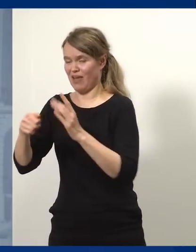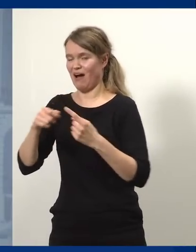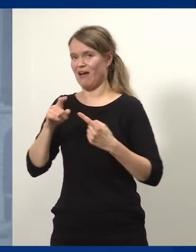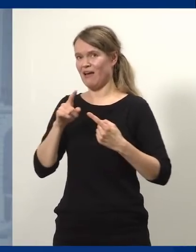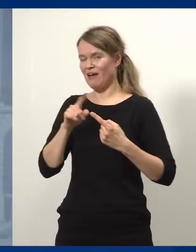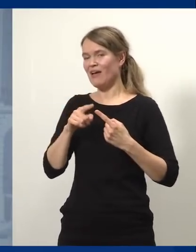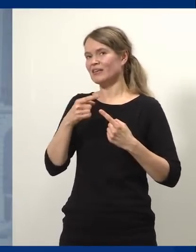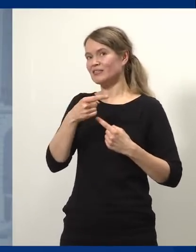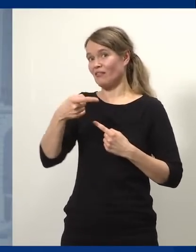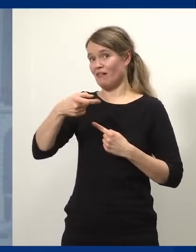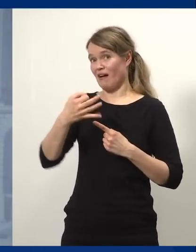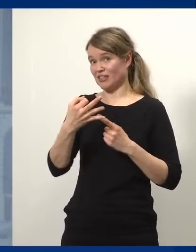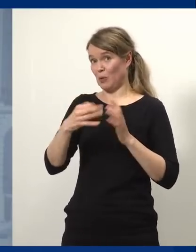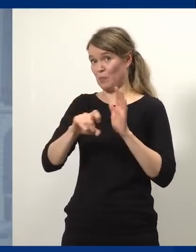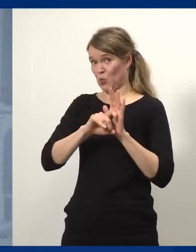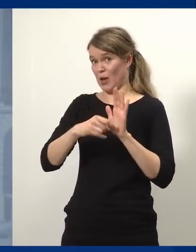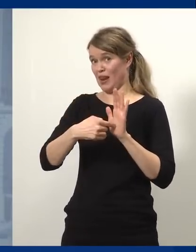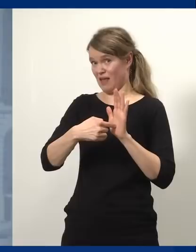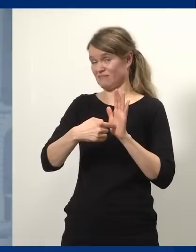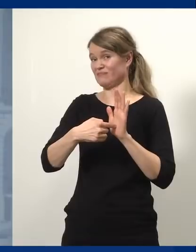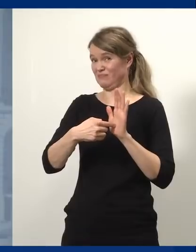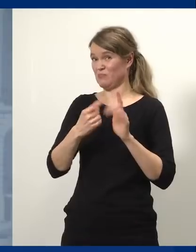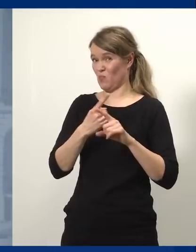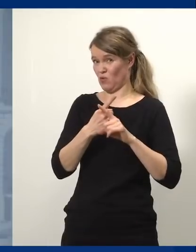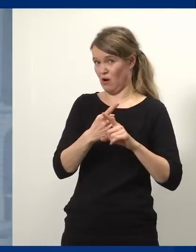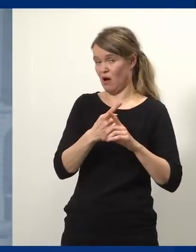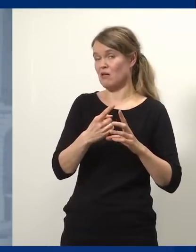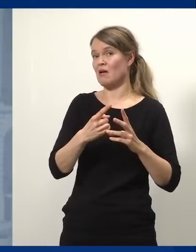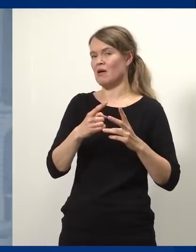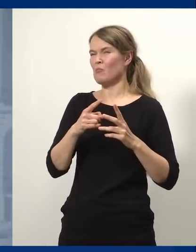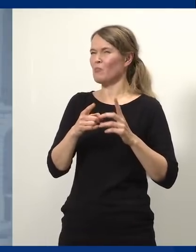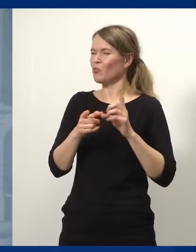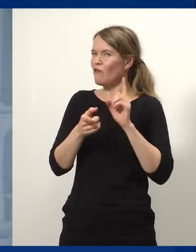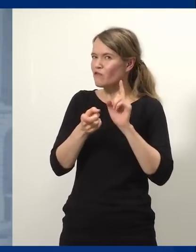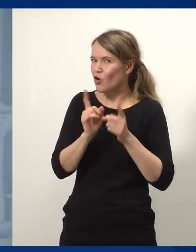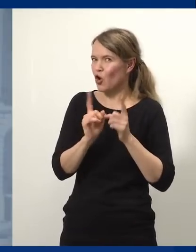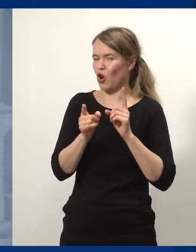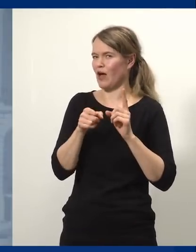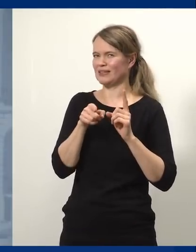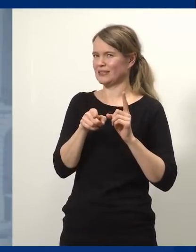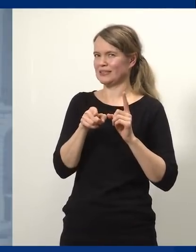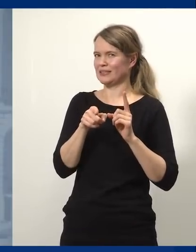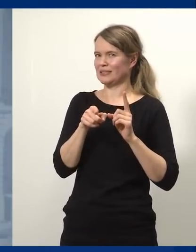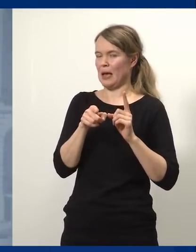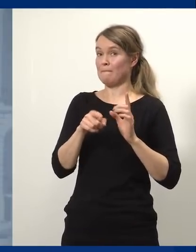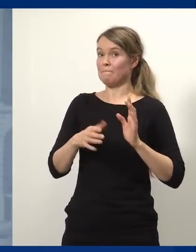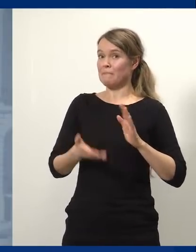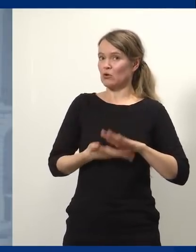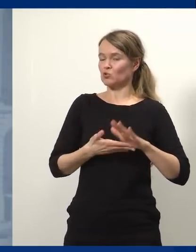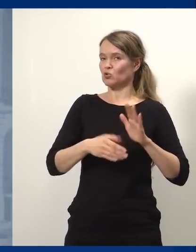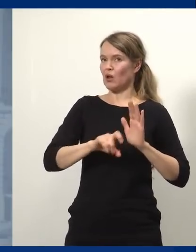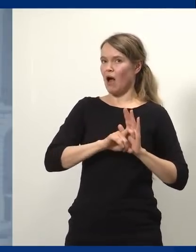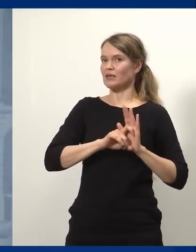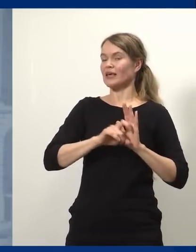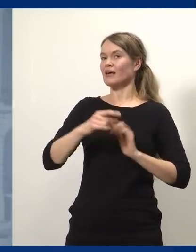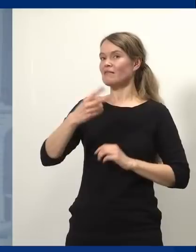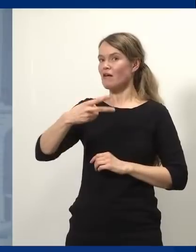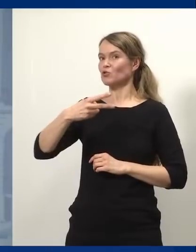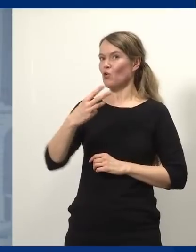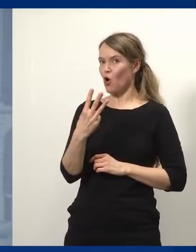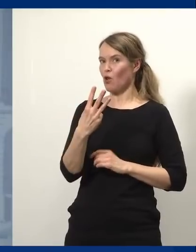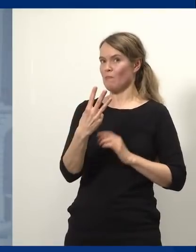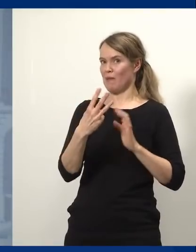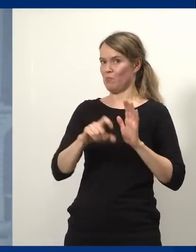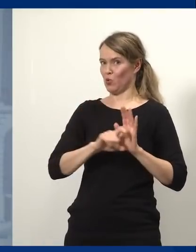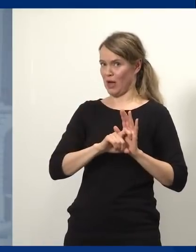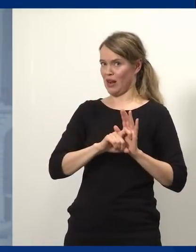mutta voi hyvin olla, että tämänkaltaiseen liikkumisen rajoittamiseen perustuslain 23 pykälä, eli tämä, minkä nojalla